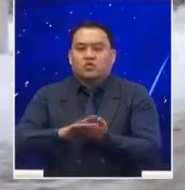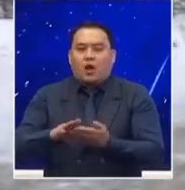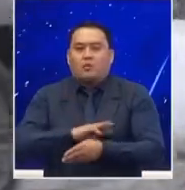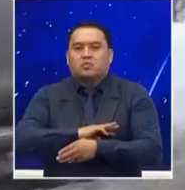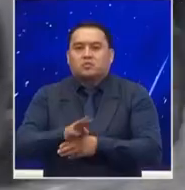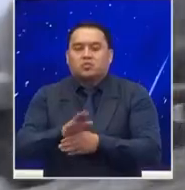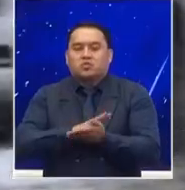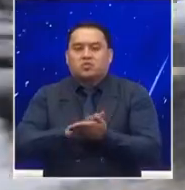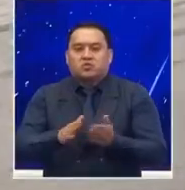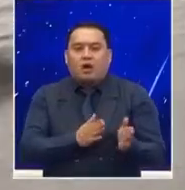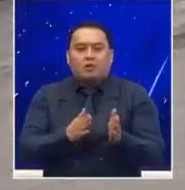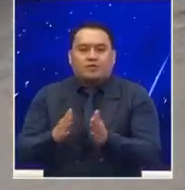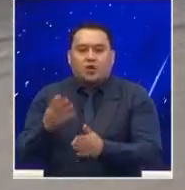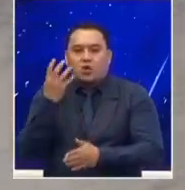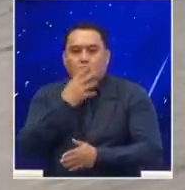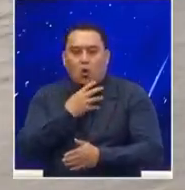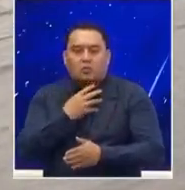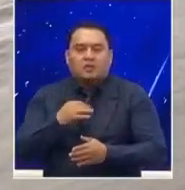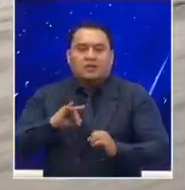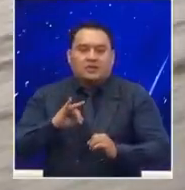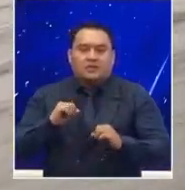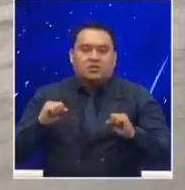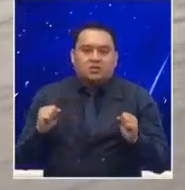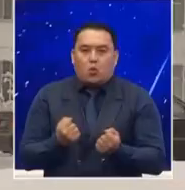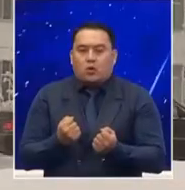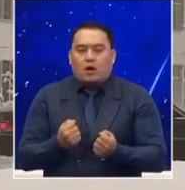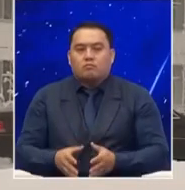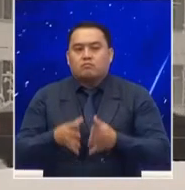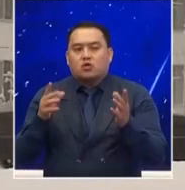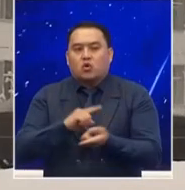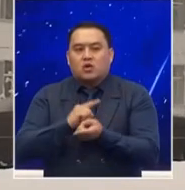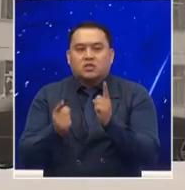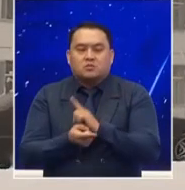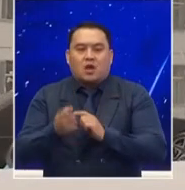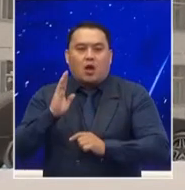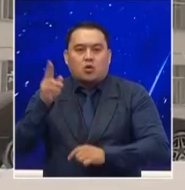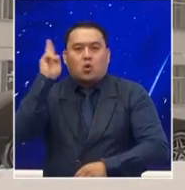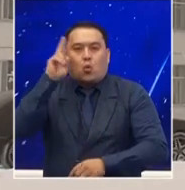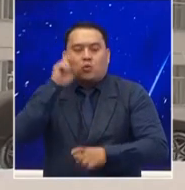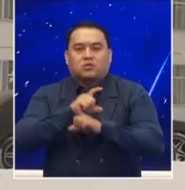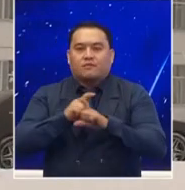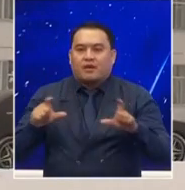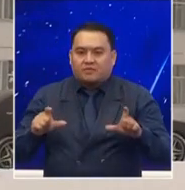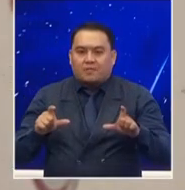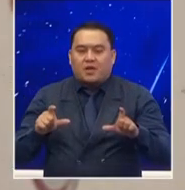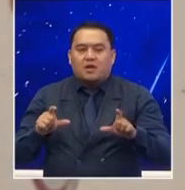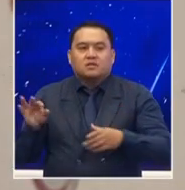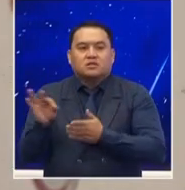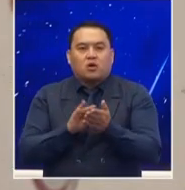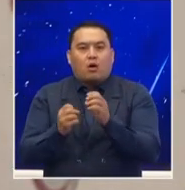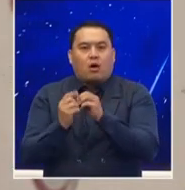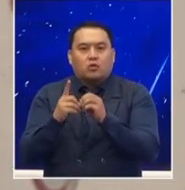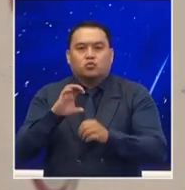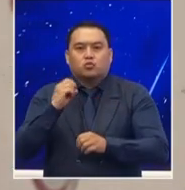содержать улицы города в чистоте как в теплое время года, так и зимой. Большая перемена ожидается и для учреждений образования. Сразу